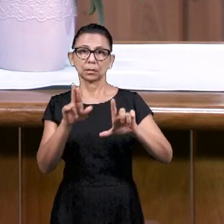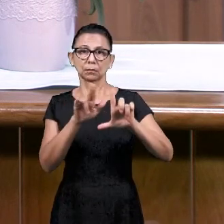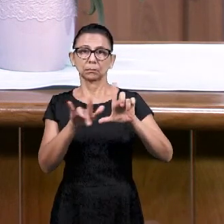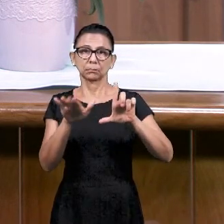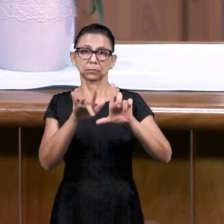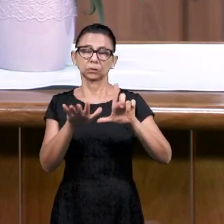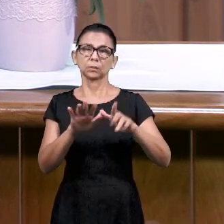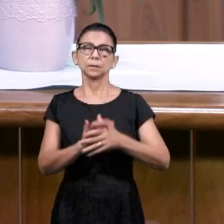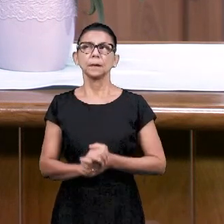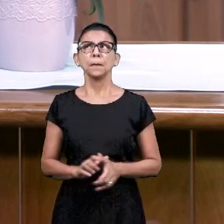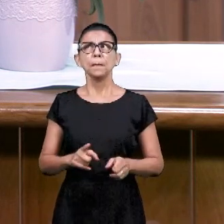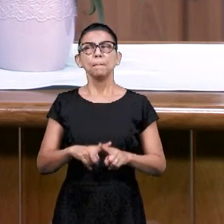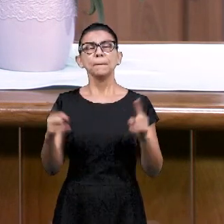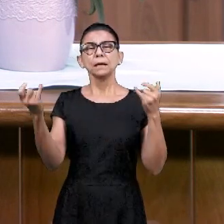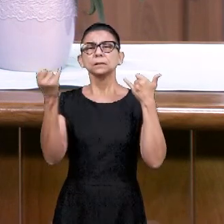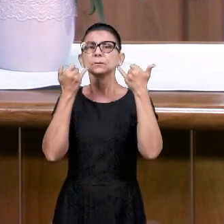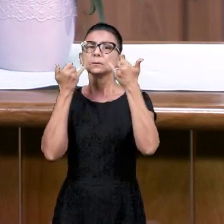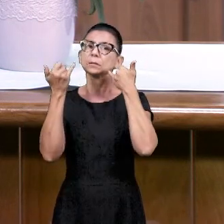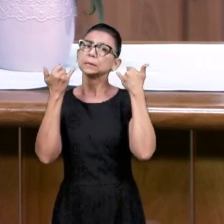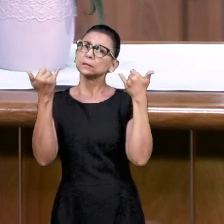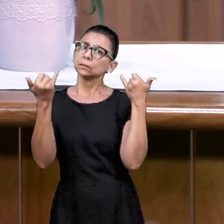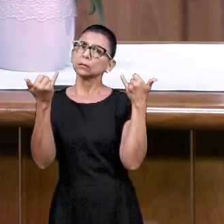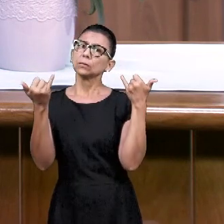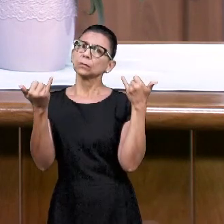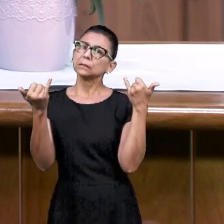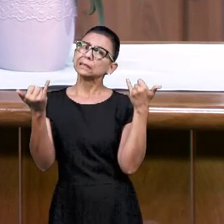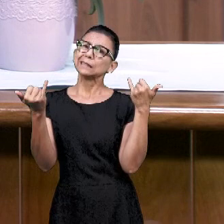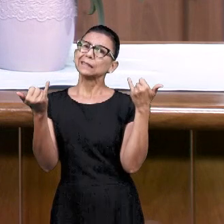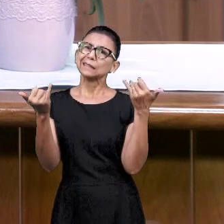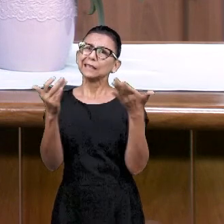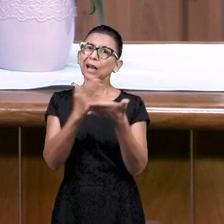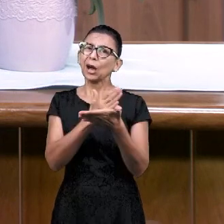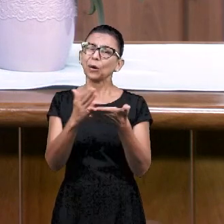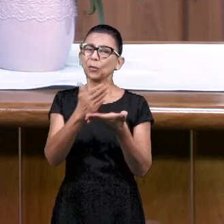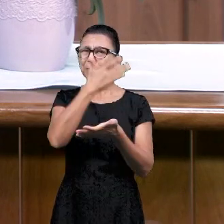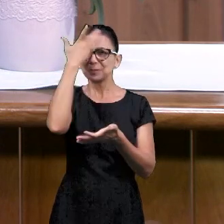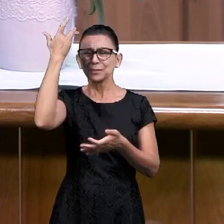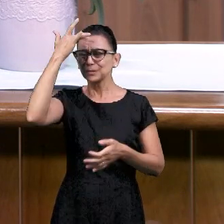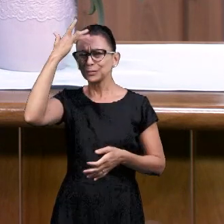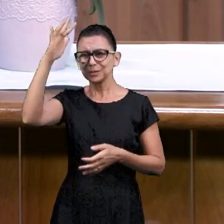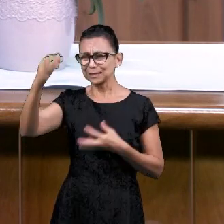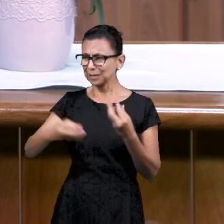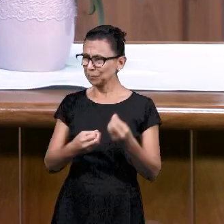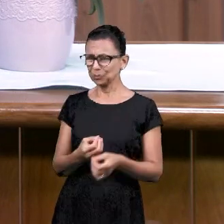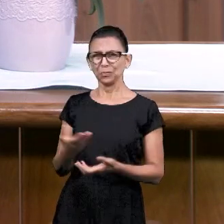Nous avons reçu récemment quelques informations que quelques frères et sœurs ne